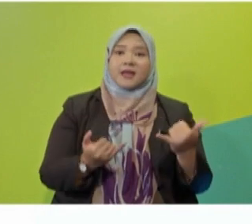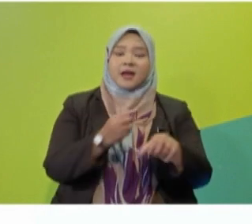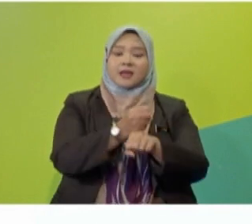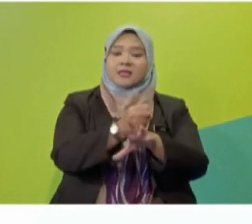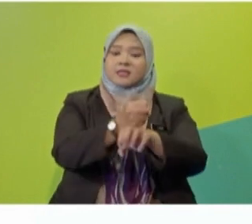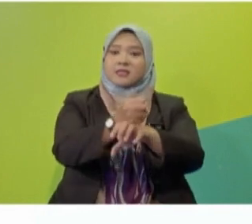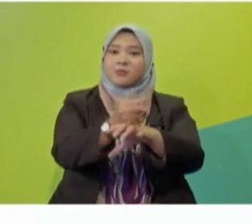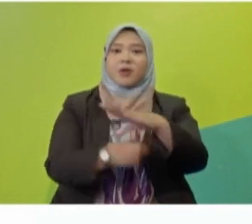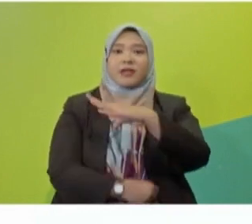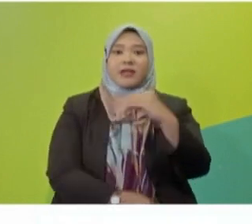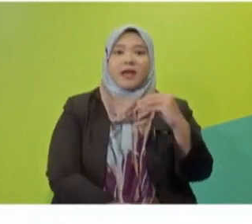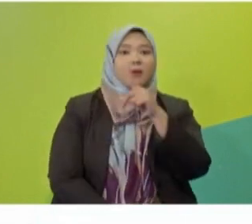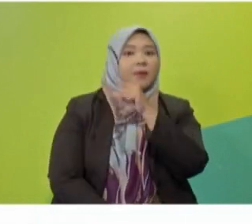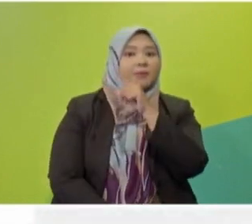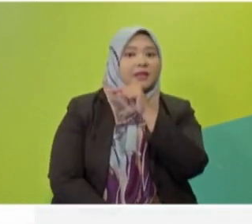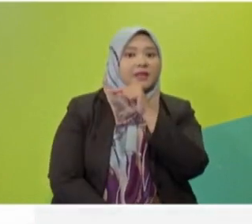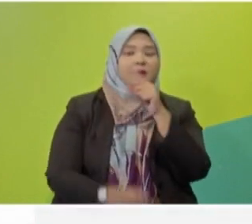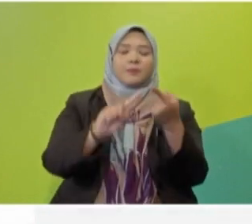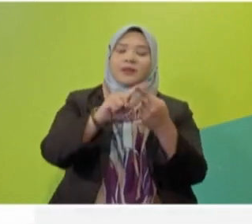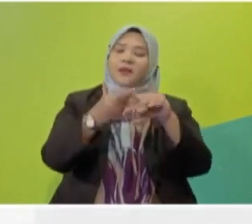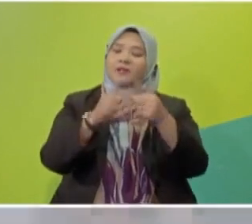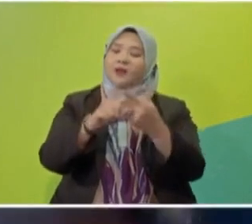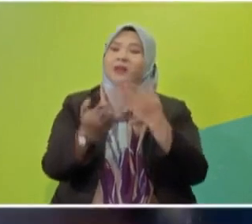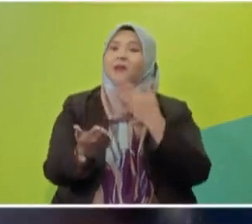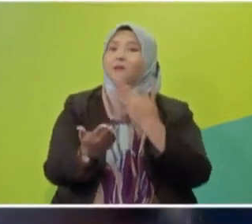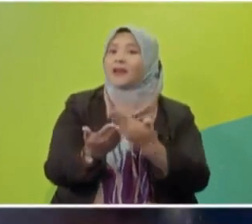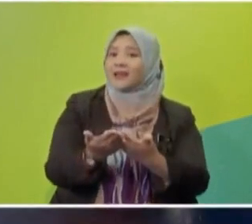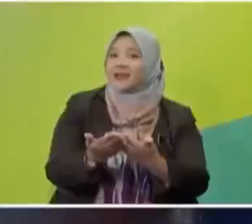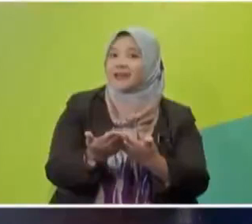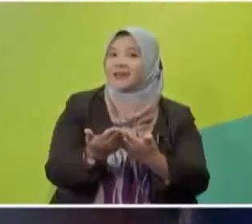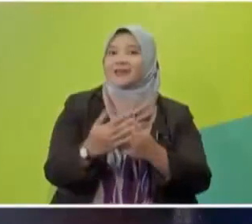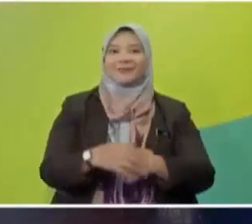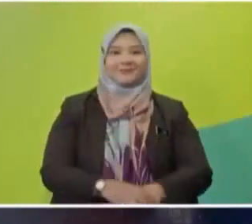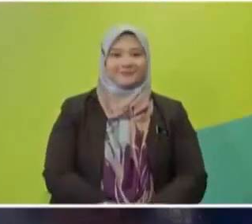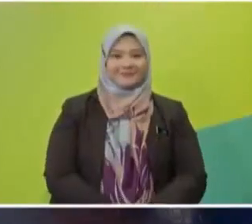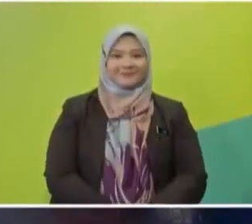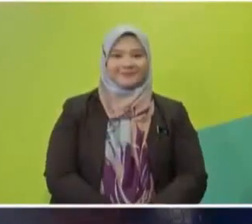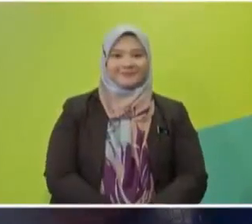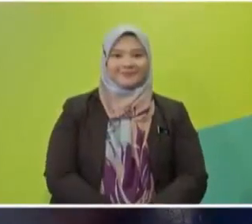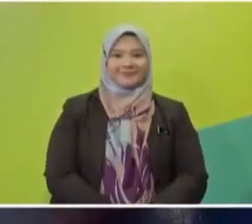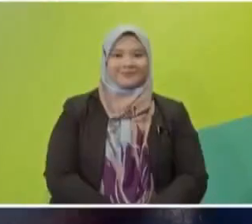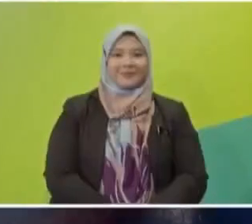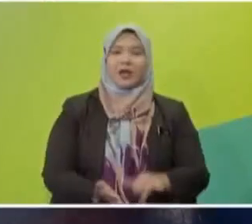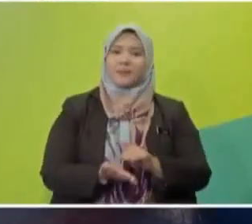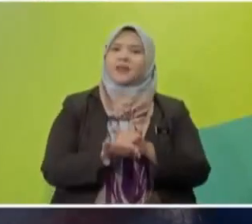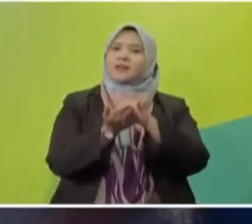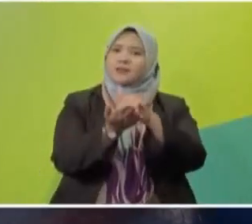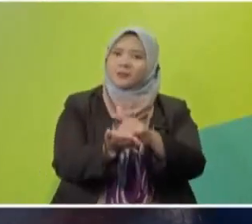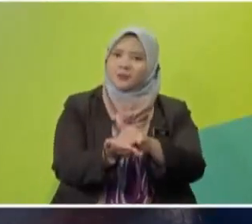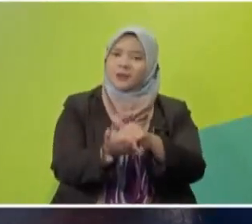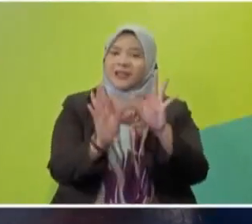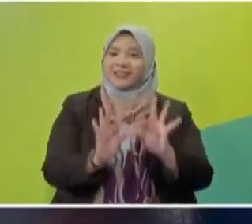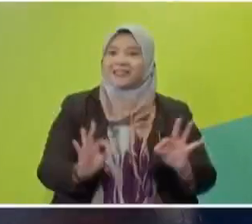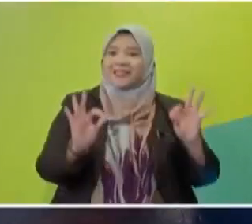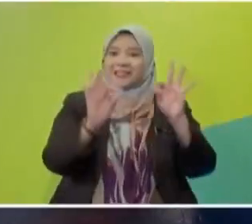bersahabat baik. Begitulah kisahnya Fizi. Ya, cikgu.